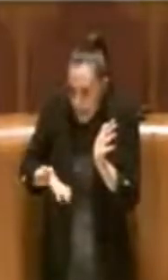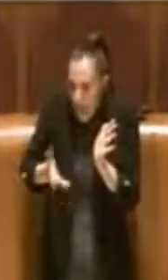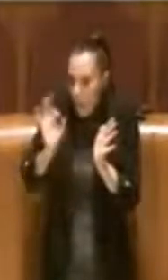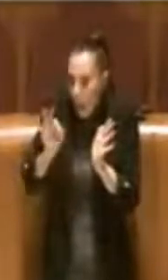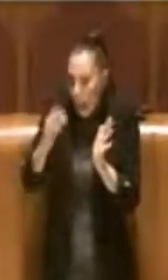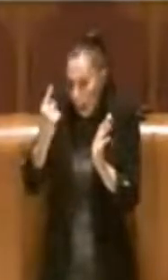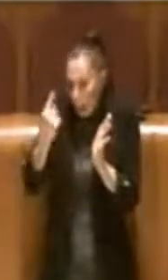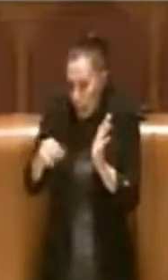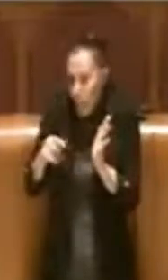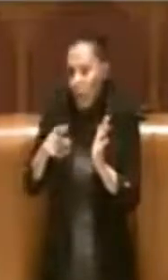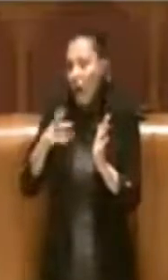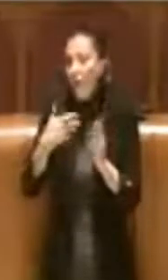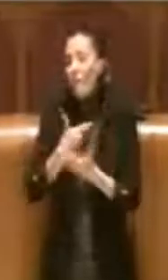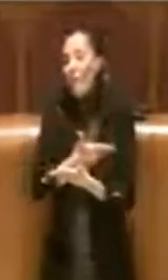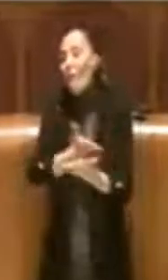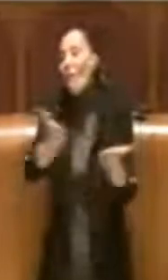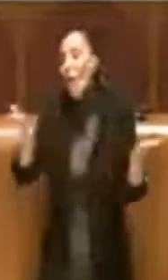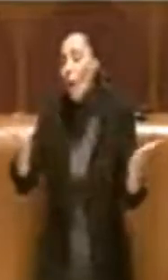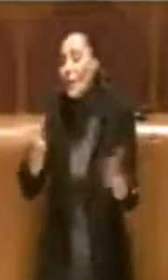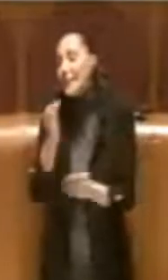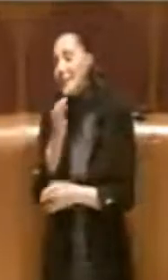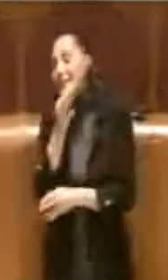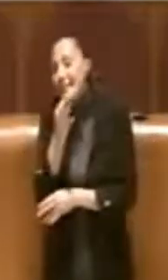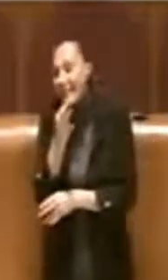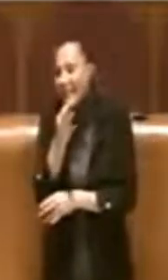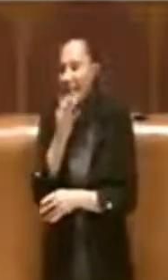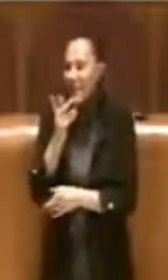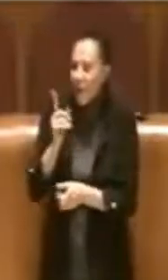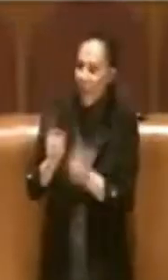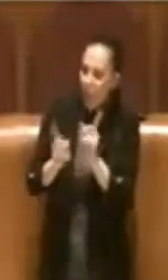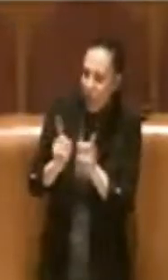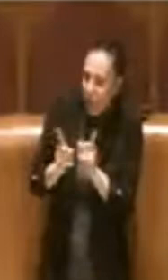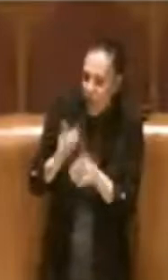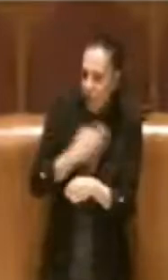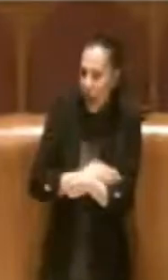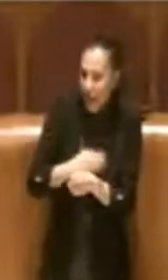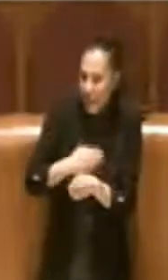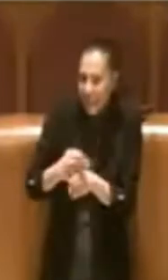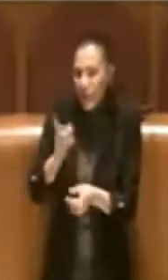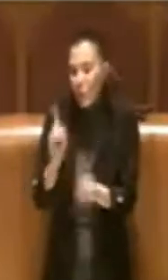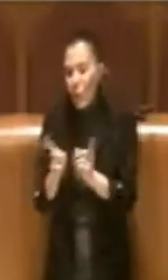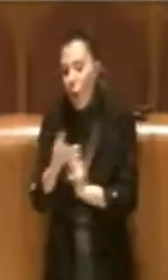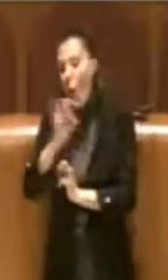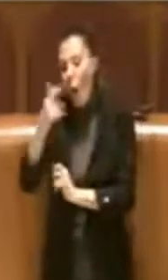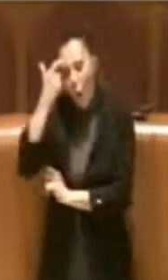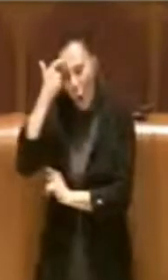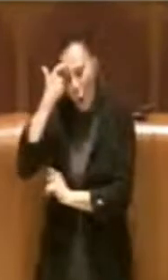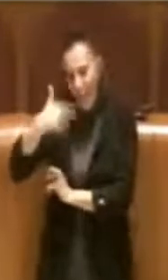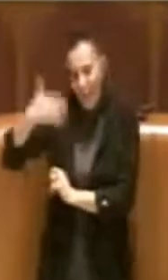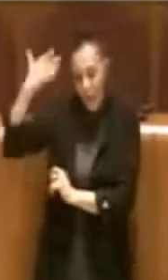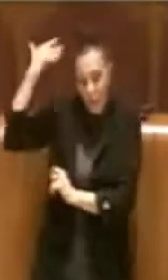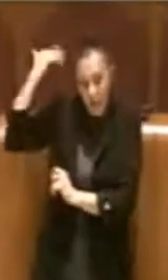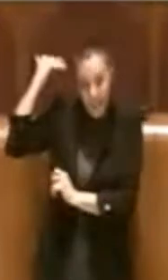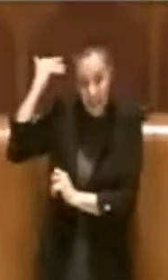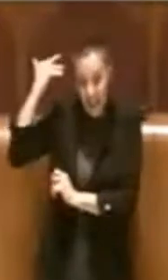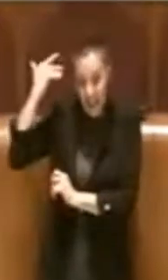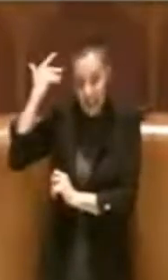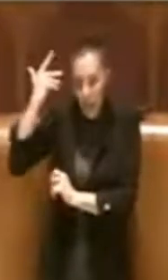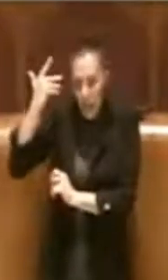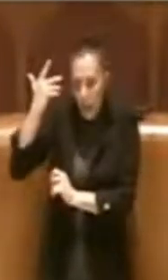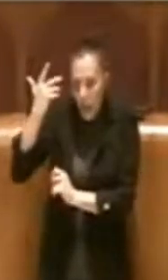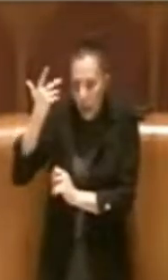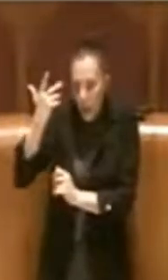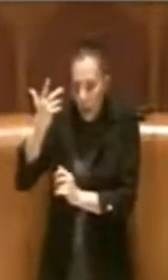voi personalmente, dico voi parte insomma politiche, cioè partiti politici o governi insomma del passato si sono ritrovati,